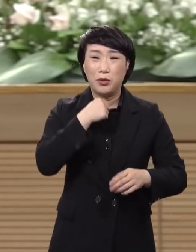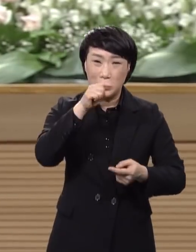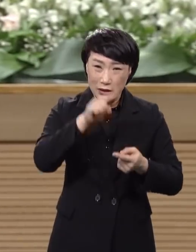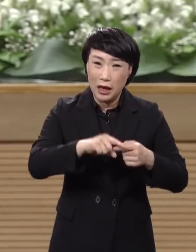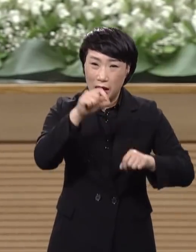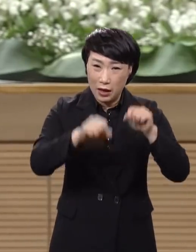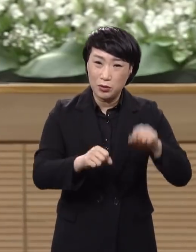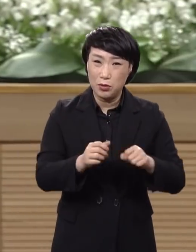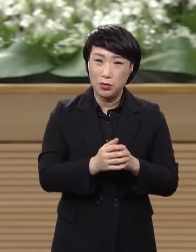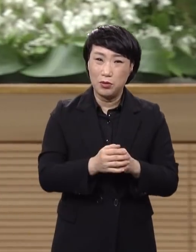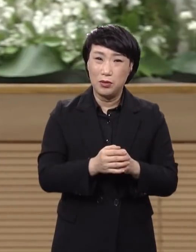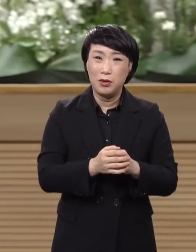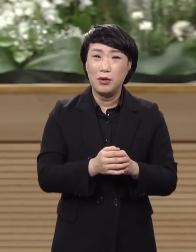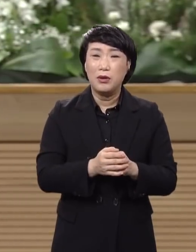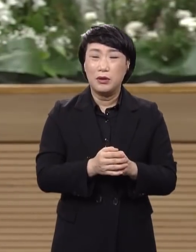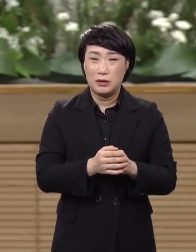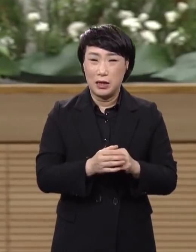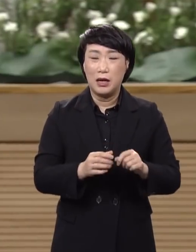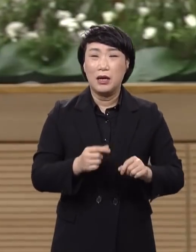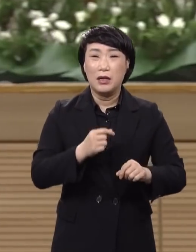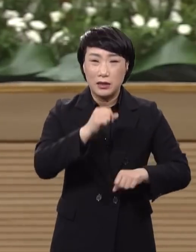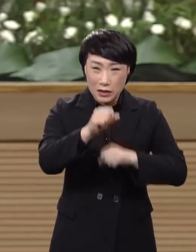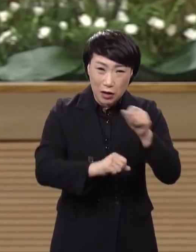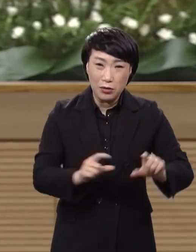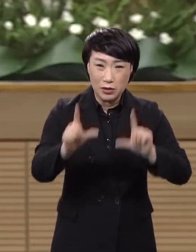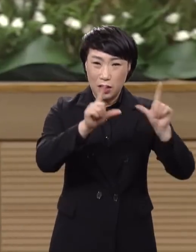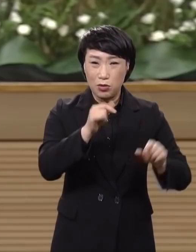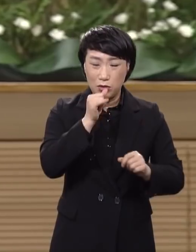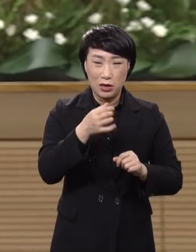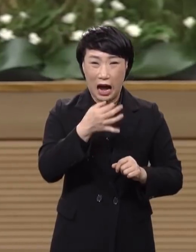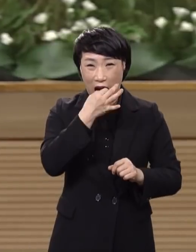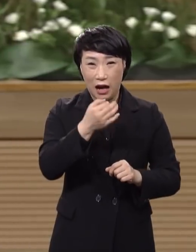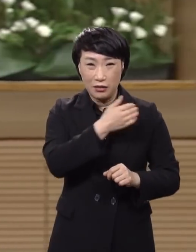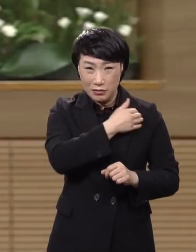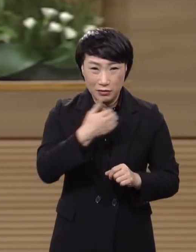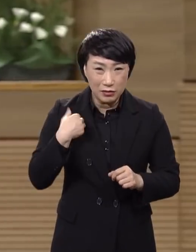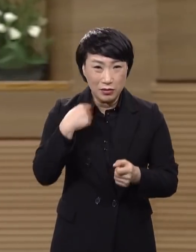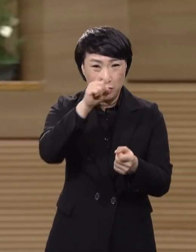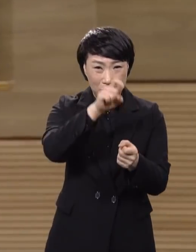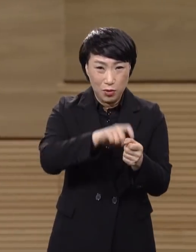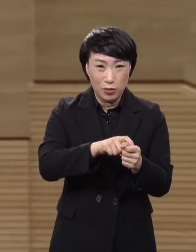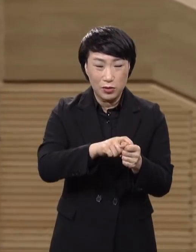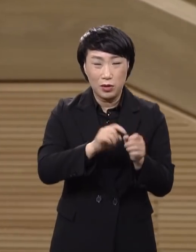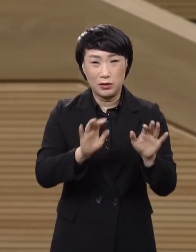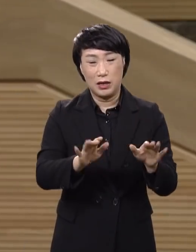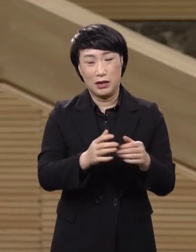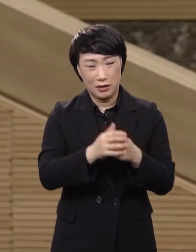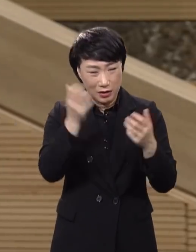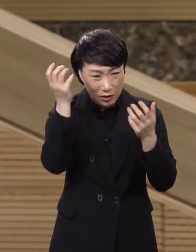자행자지하며 화랑방탕하며 그리고 정욕의 욕구 분출에 아주